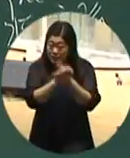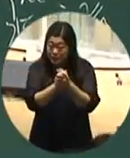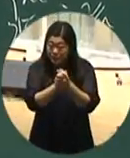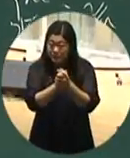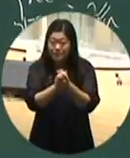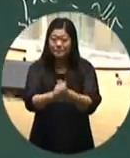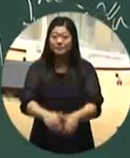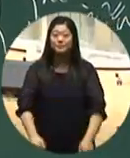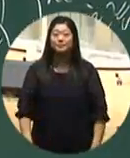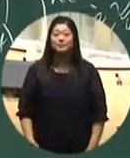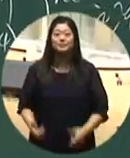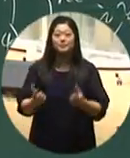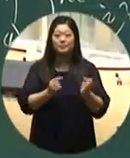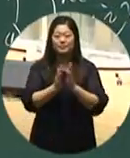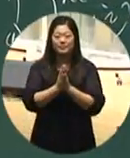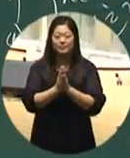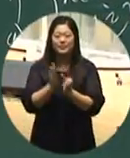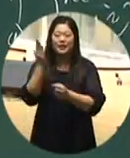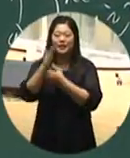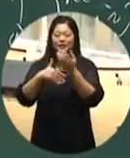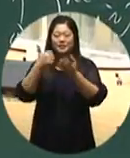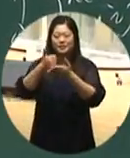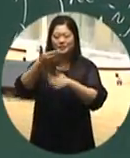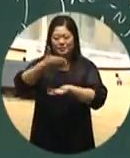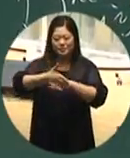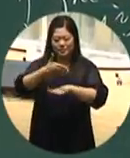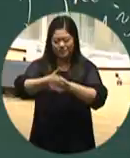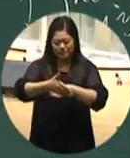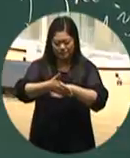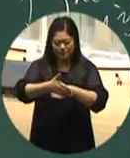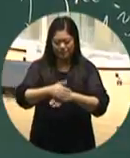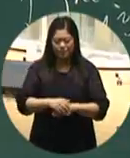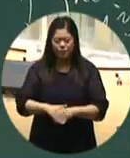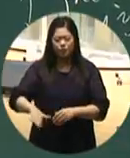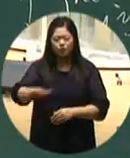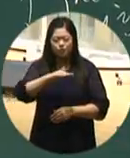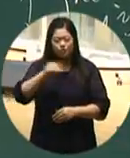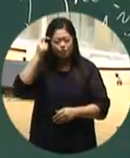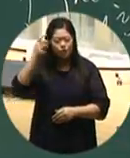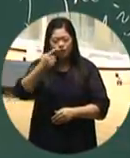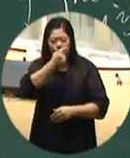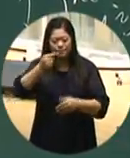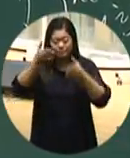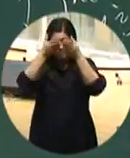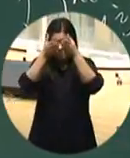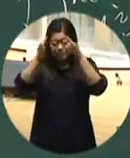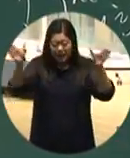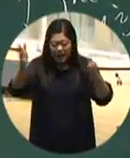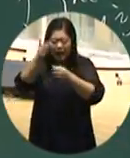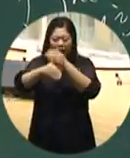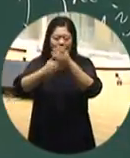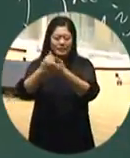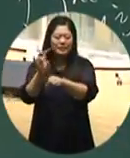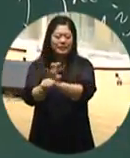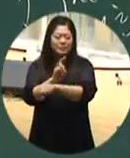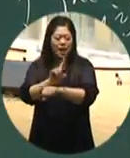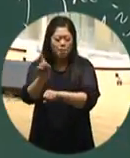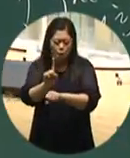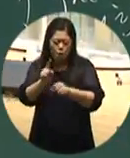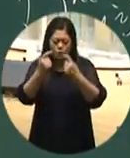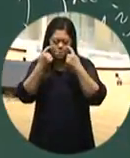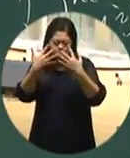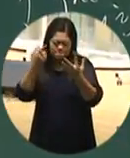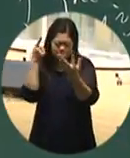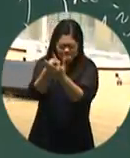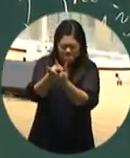true answers. 하나님께 감사드립니다. God, we thank you. 우리의 눈을 여사 하나님의 24 보게 해 주시옵소서. Please open our eyes to